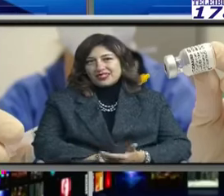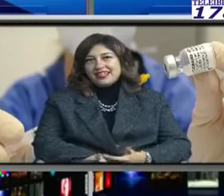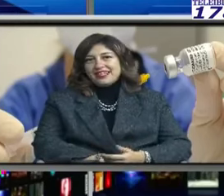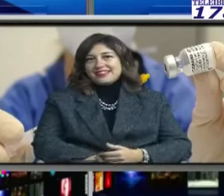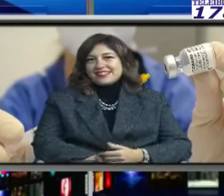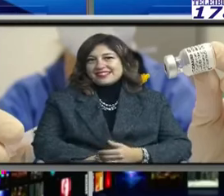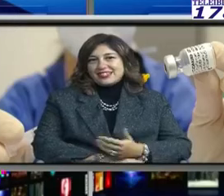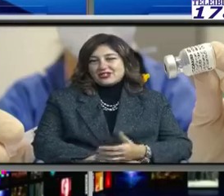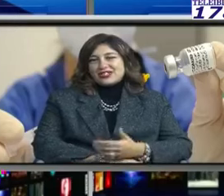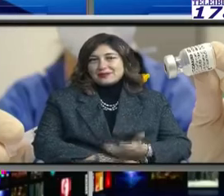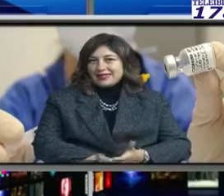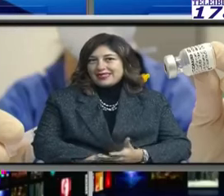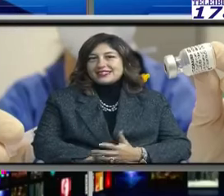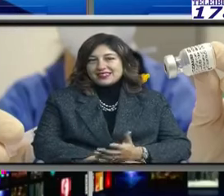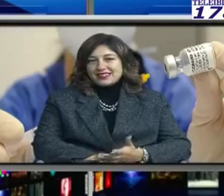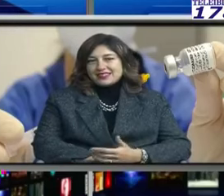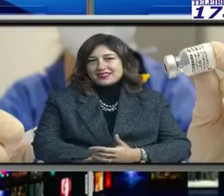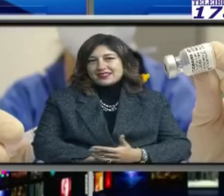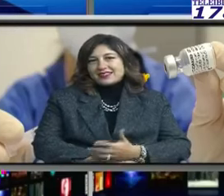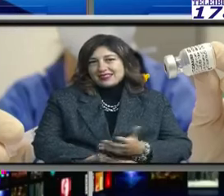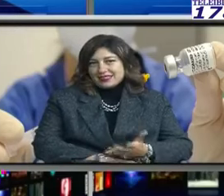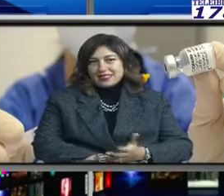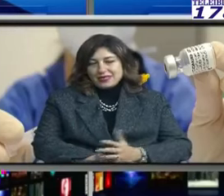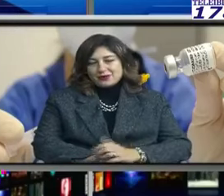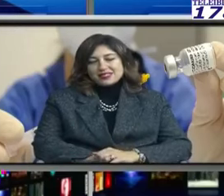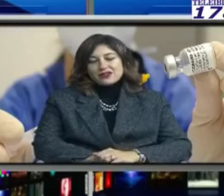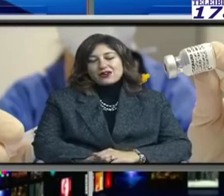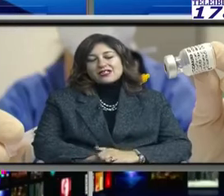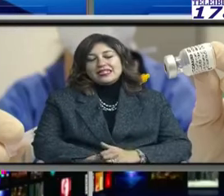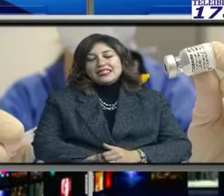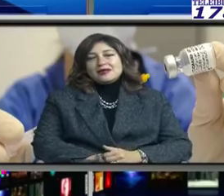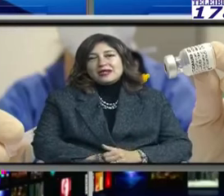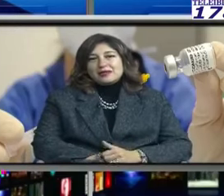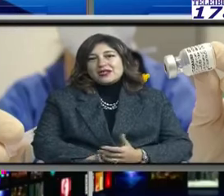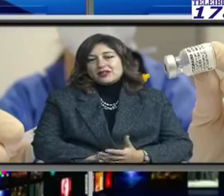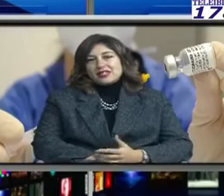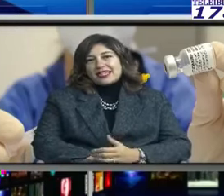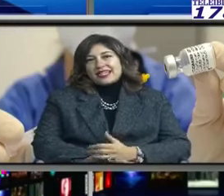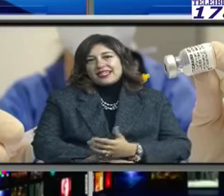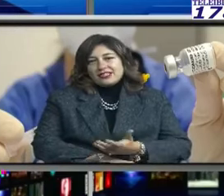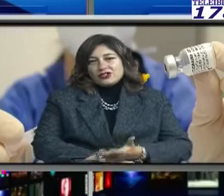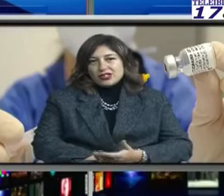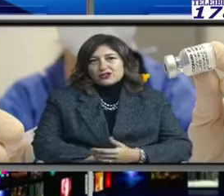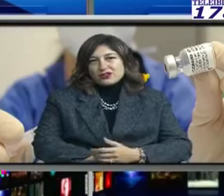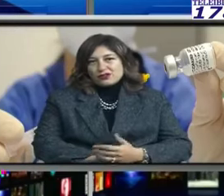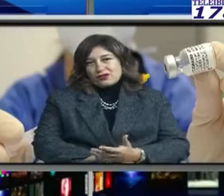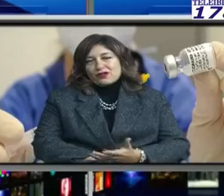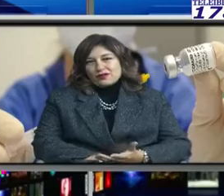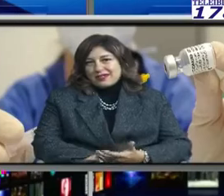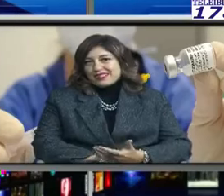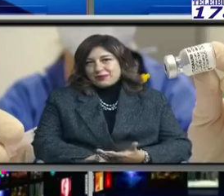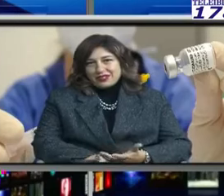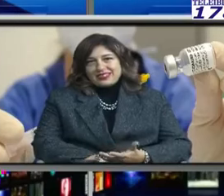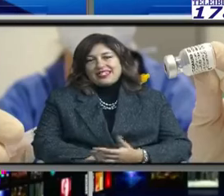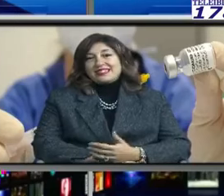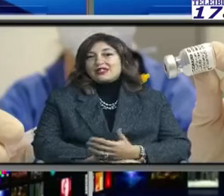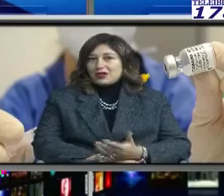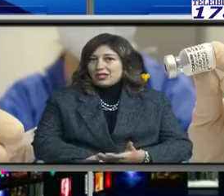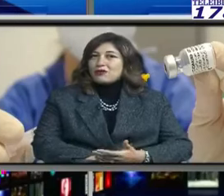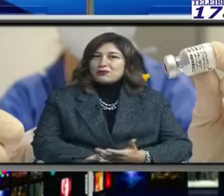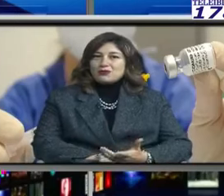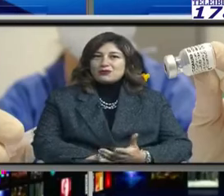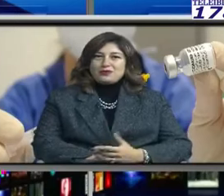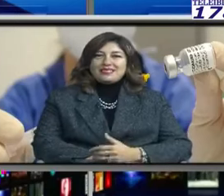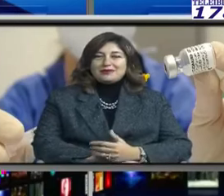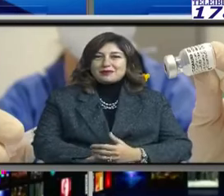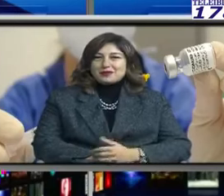conto di essere già dipendenti da queste cose. Devo dire che i genitori sono ovviamente più attenti, hanno anche